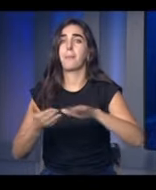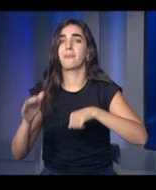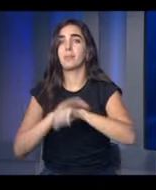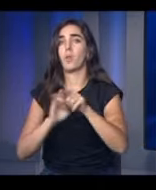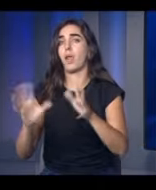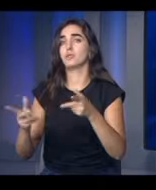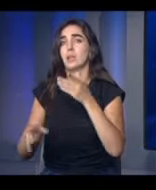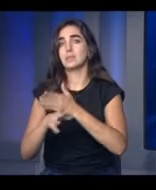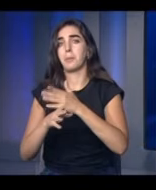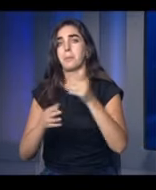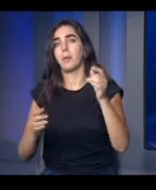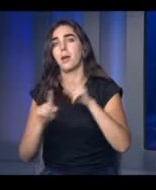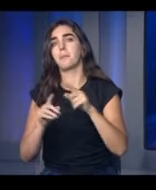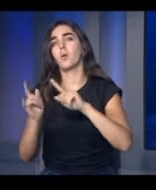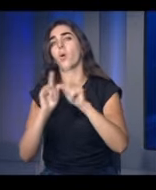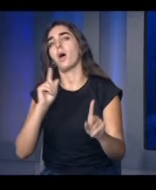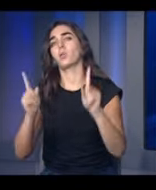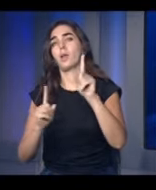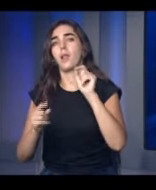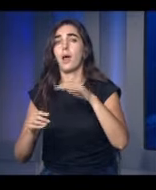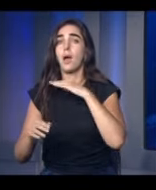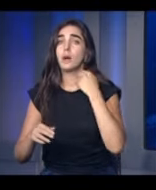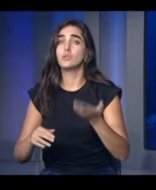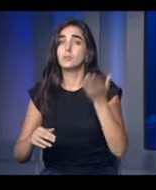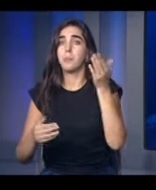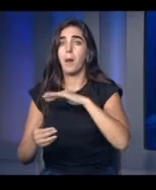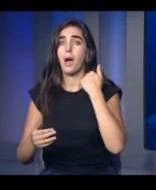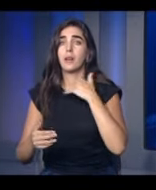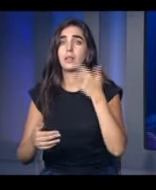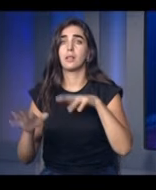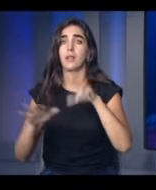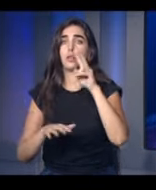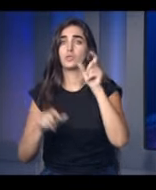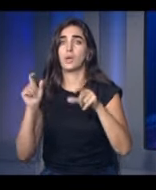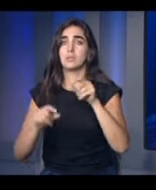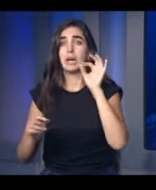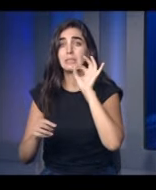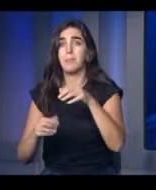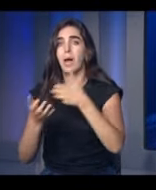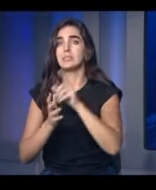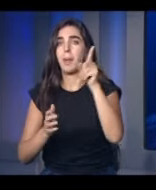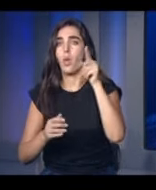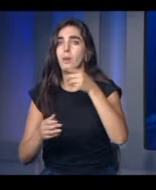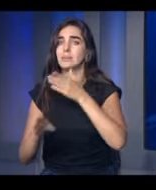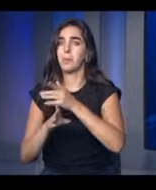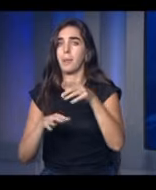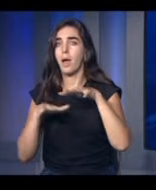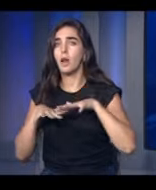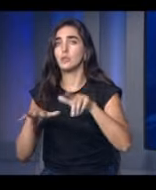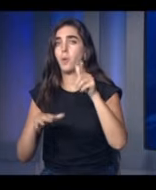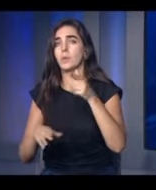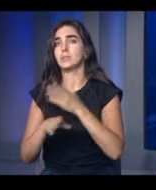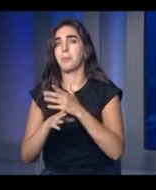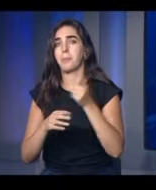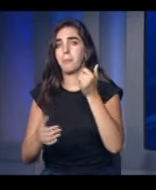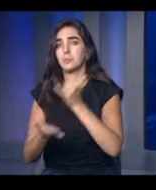عن مقتل 12 شخصا، واتهمت تل أبيب حزب الله بتنفيذ الهجوم في حين أن الحزب نفى قطعا مسؤوليته عما حصل.